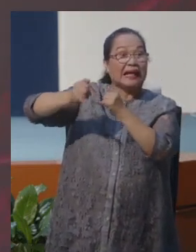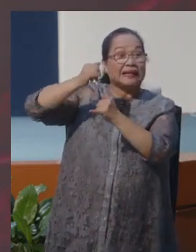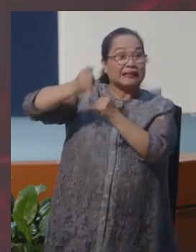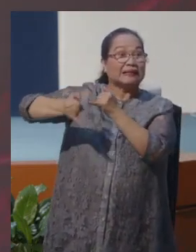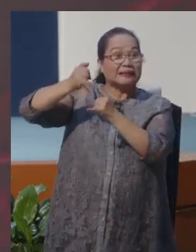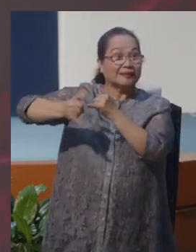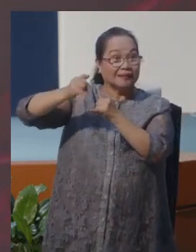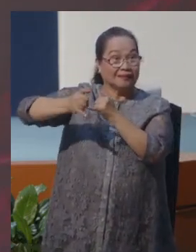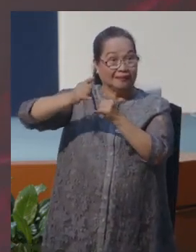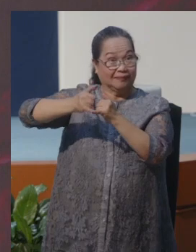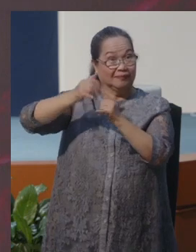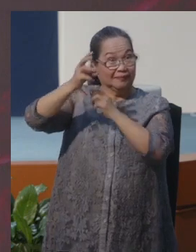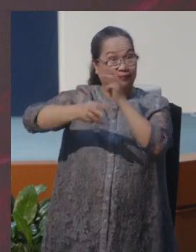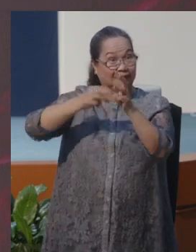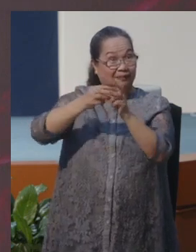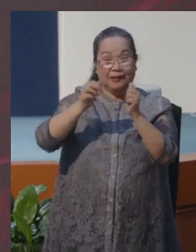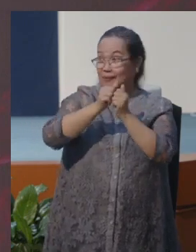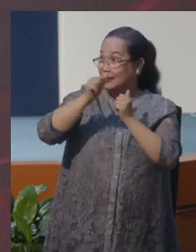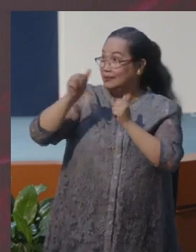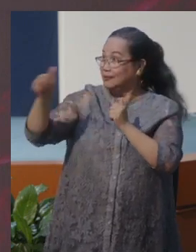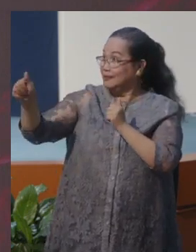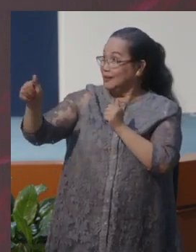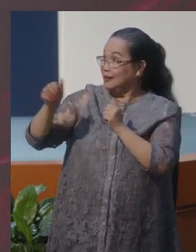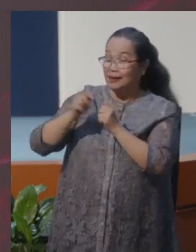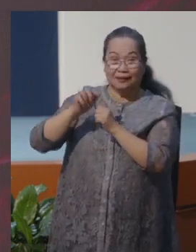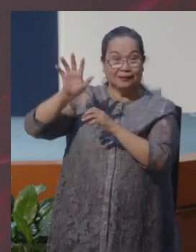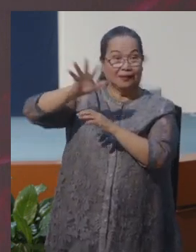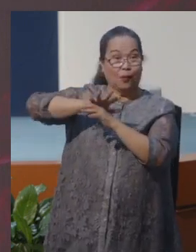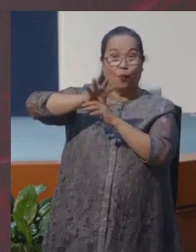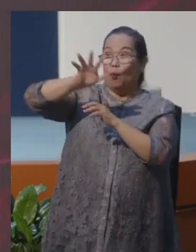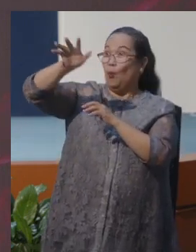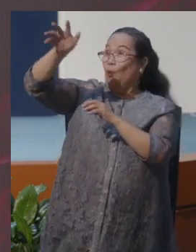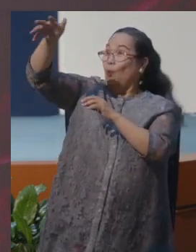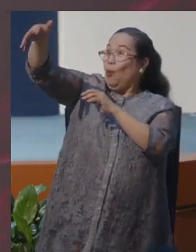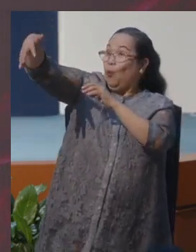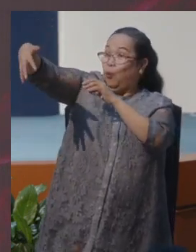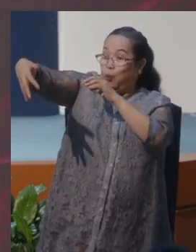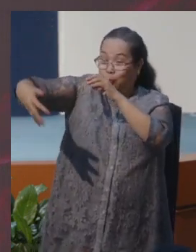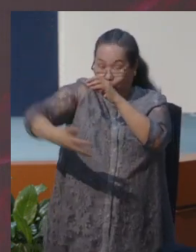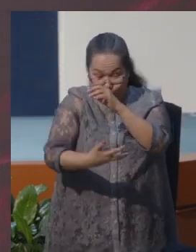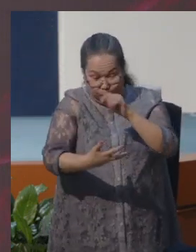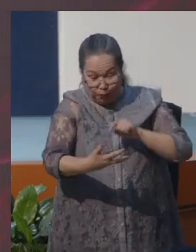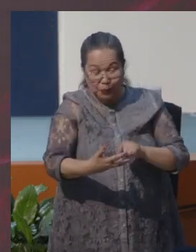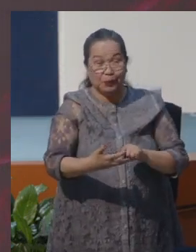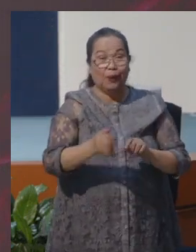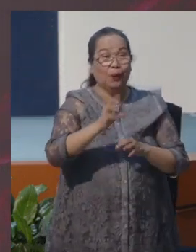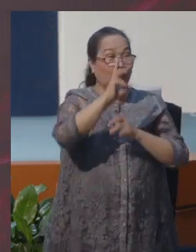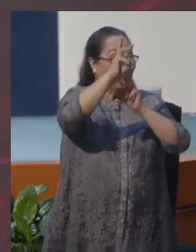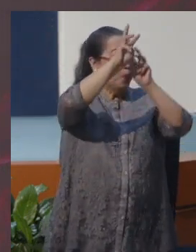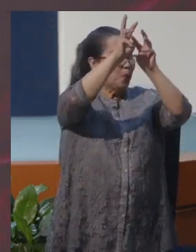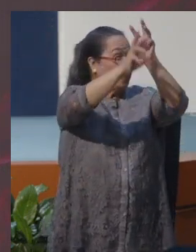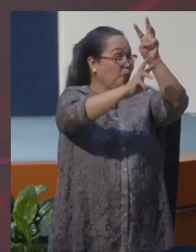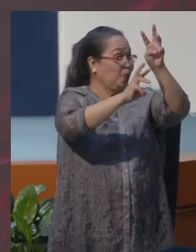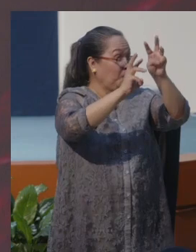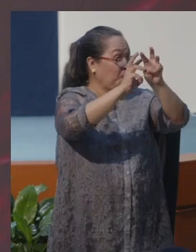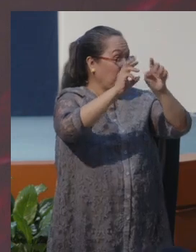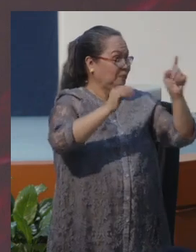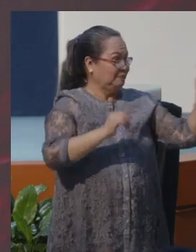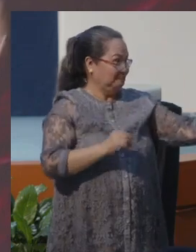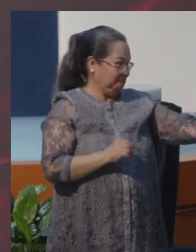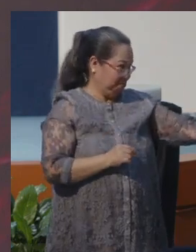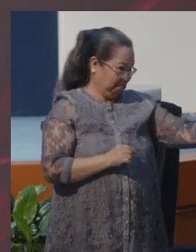nila noon. Tayo yung ends of the earth. Tayo ay tinawag ng Diyos, bawat isa sa atin